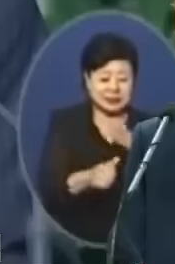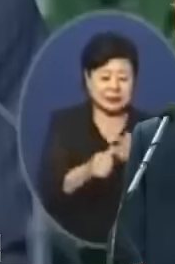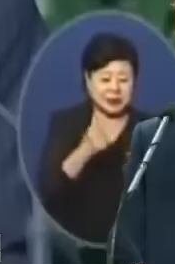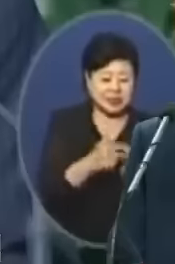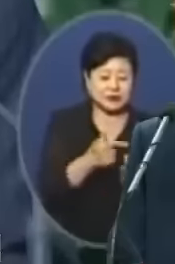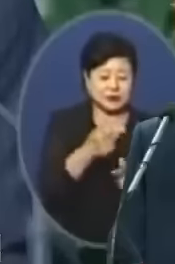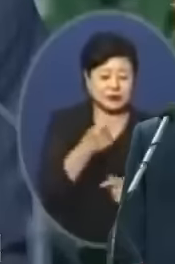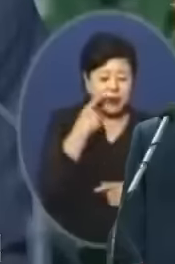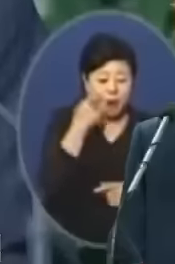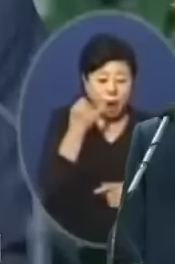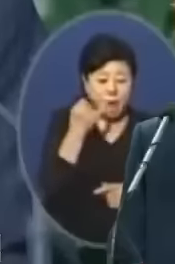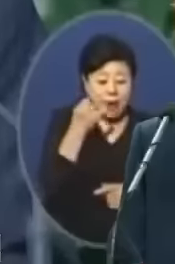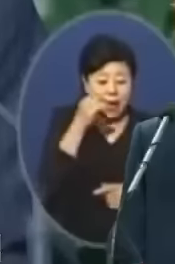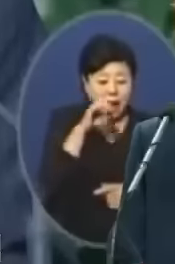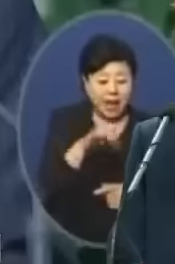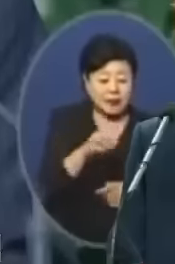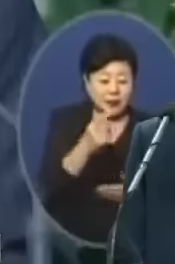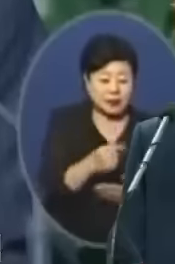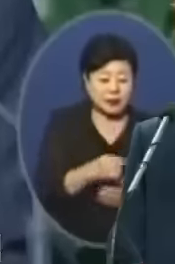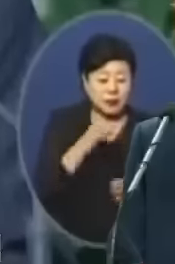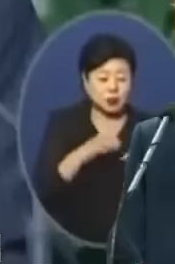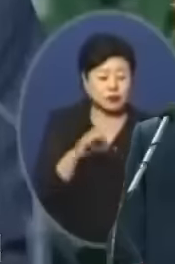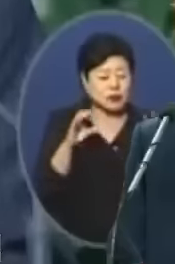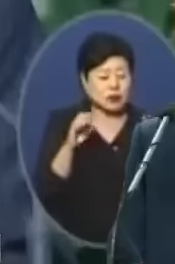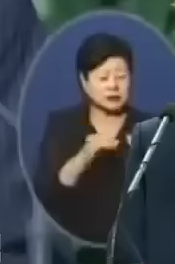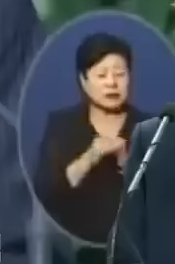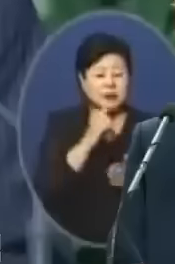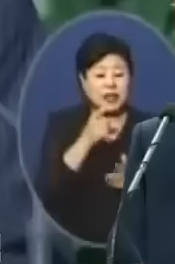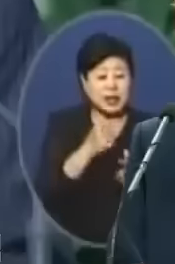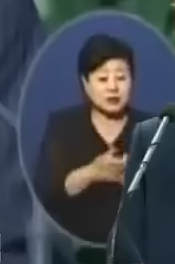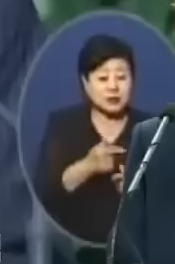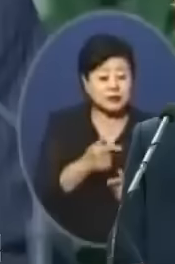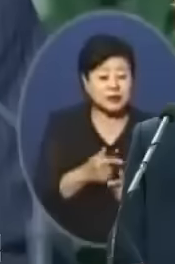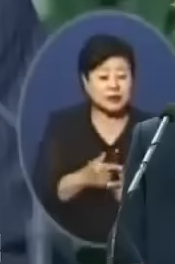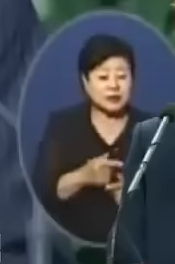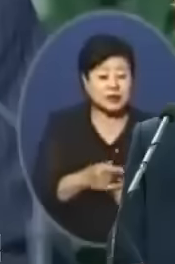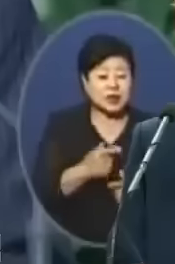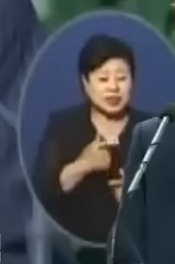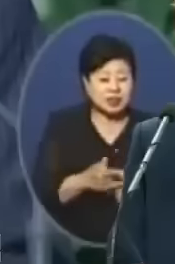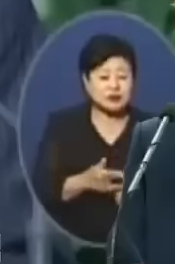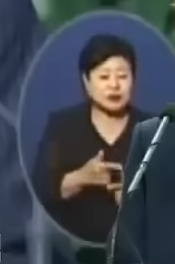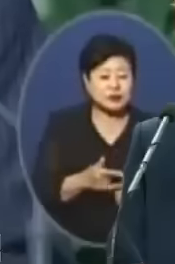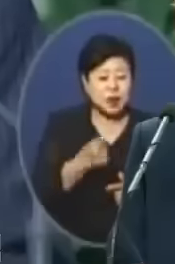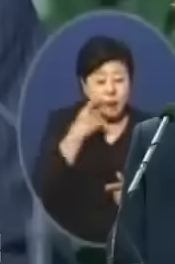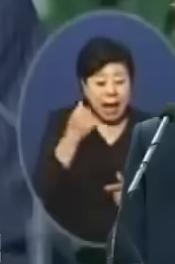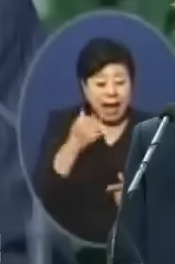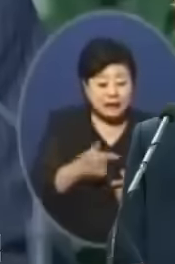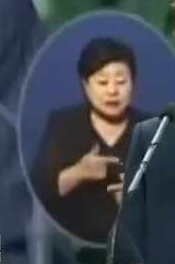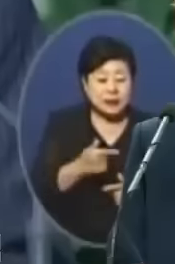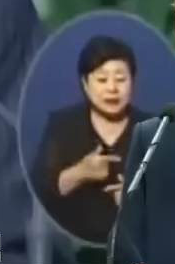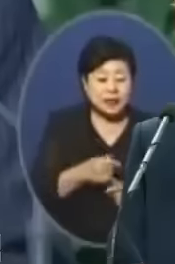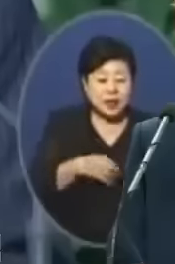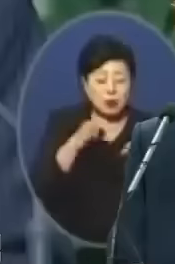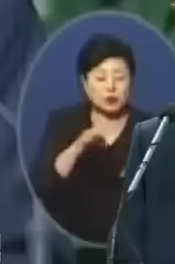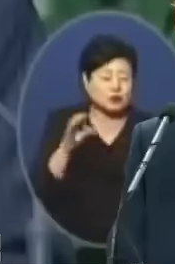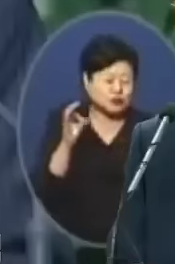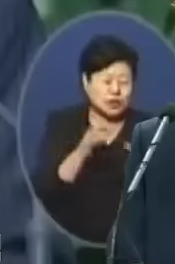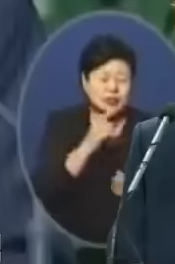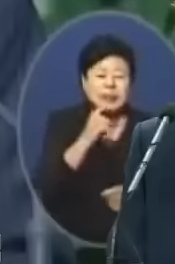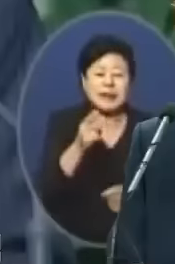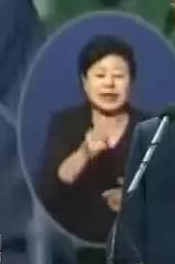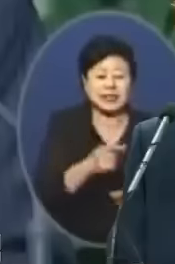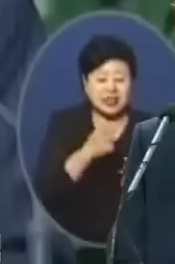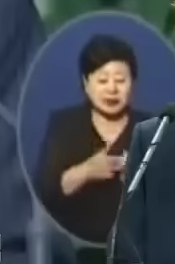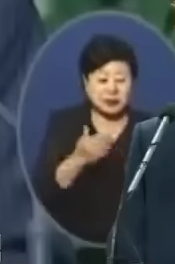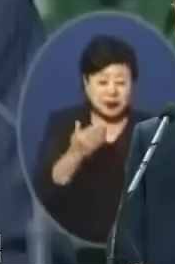와서 포도주가 떨어졌다고 부탁을 하니까 예수님의 어머님이 예수님께 이 집에 포도주가 떨어졌다. 예수님께서